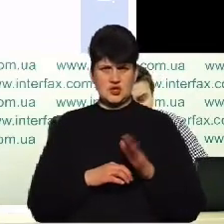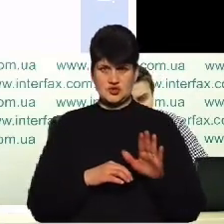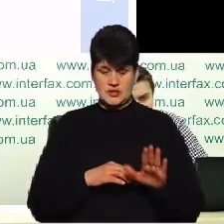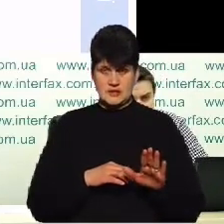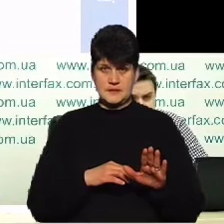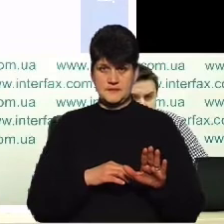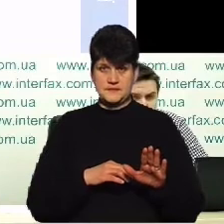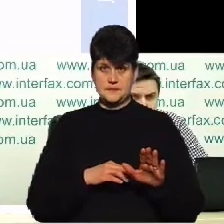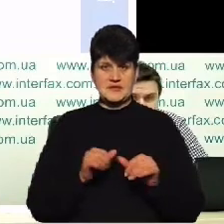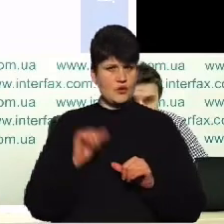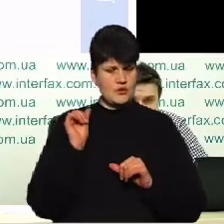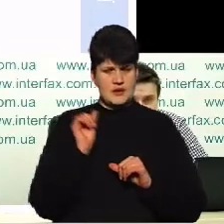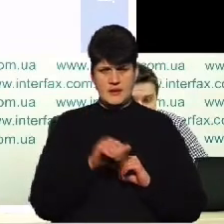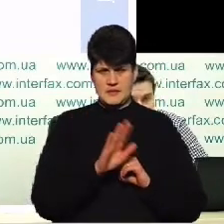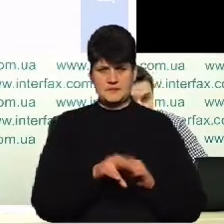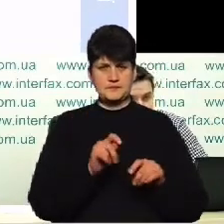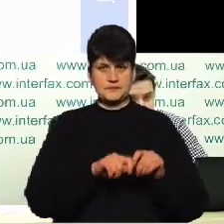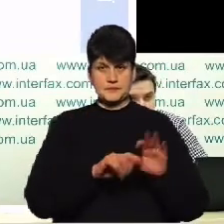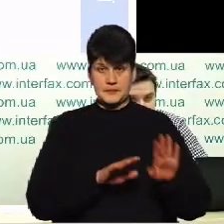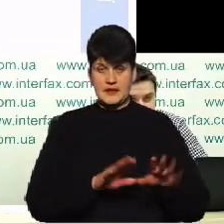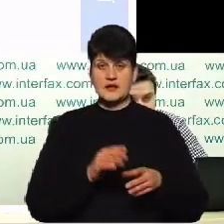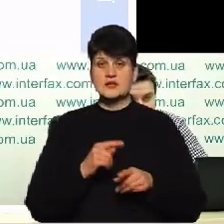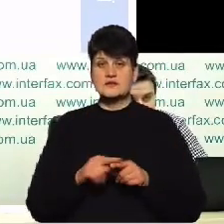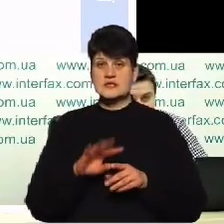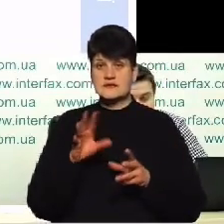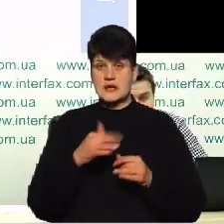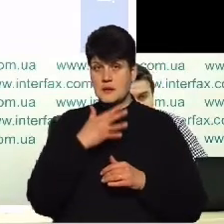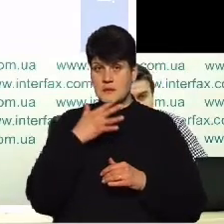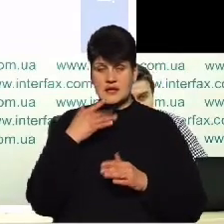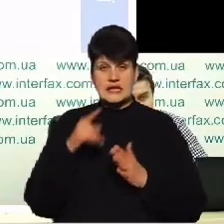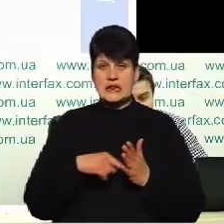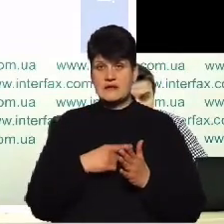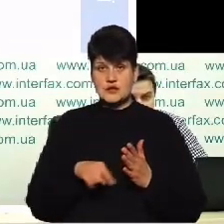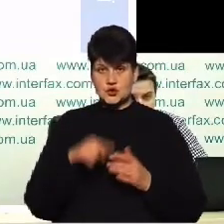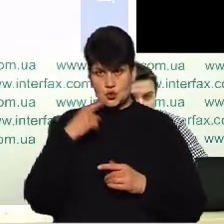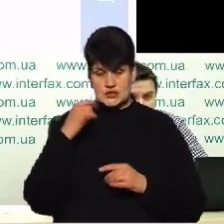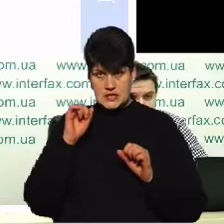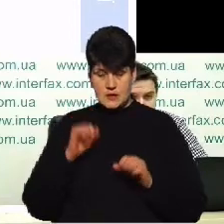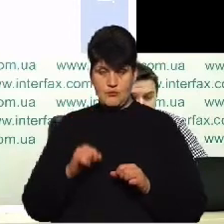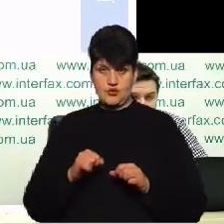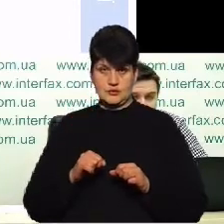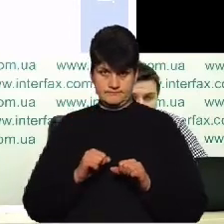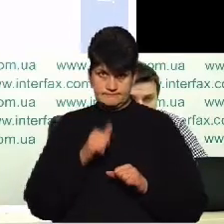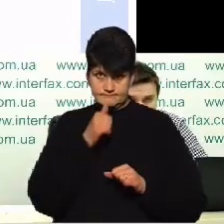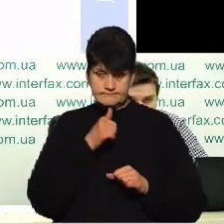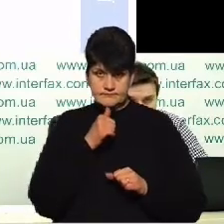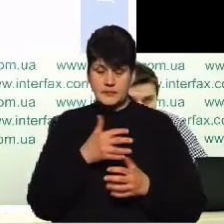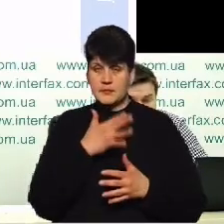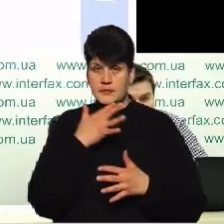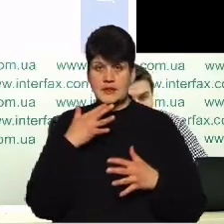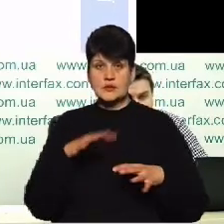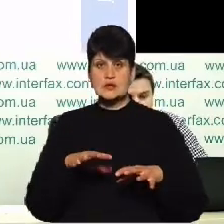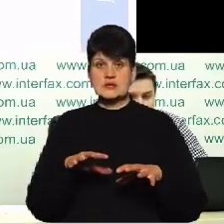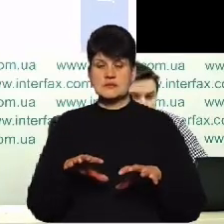окремого дослідження. Але, скоріше за все, багато хто просто не вірить в те, що Росія може там на це наважитися. Багато хто сприймає це як чергову